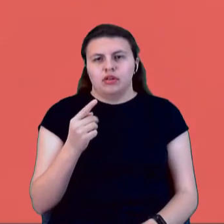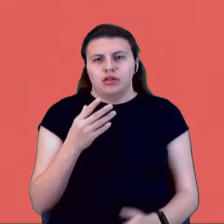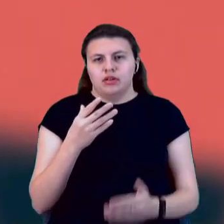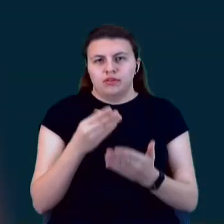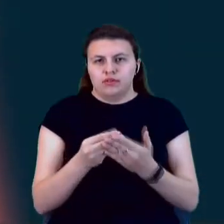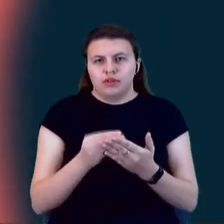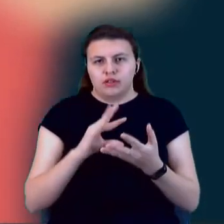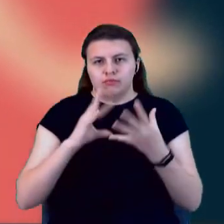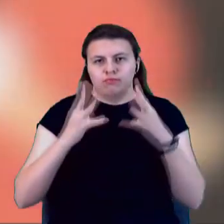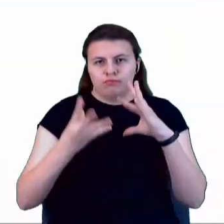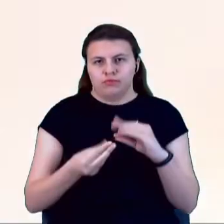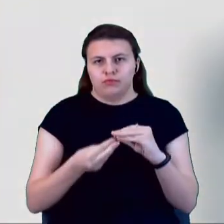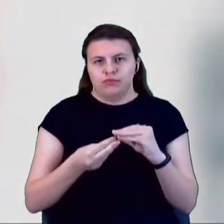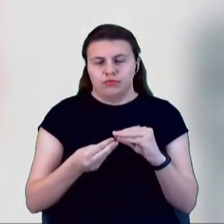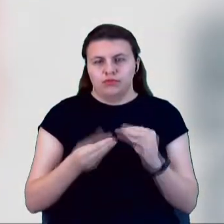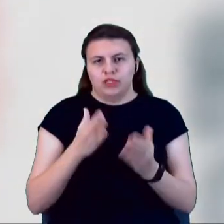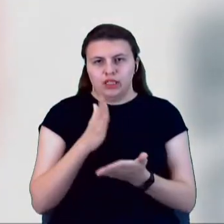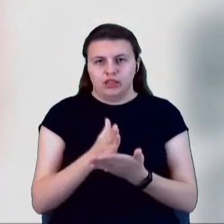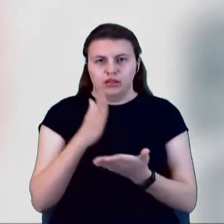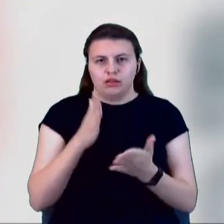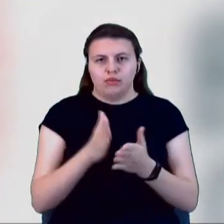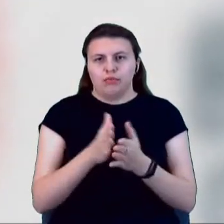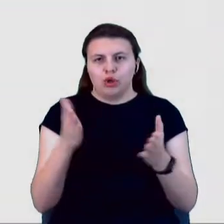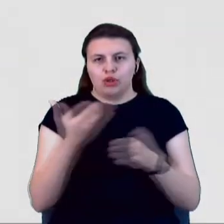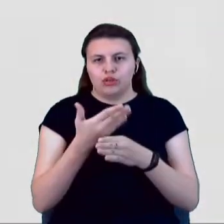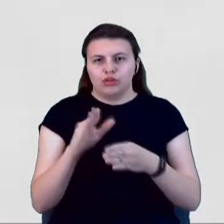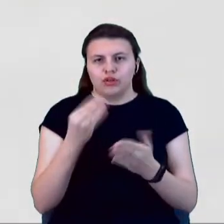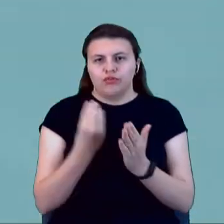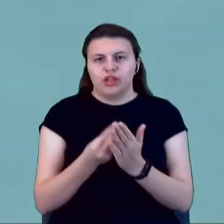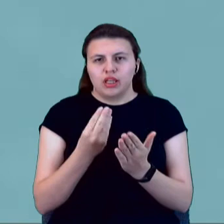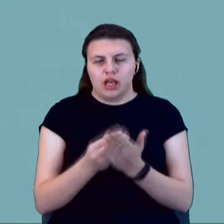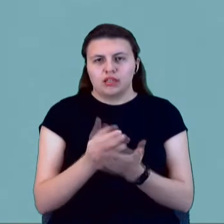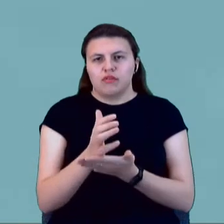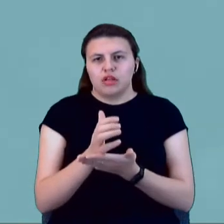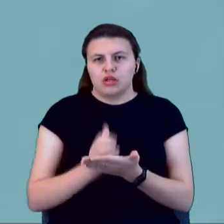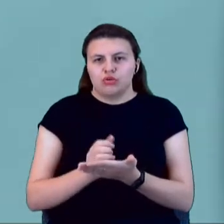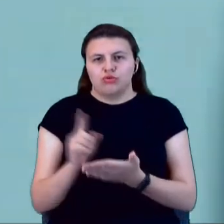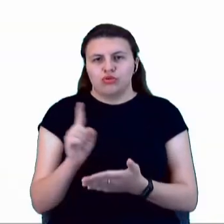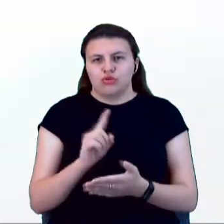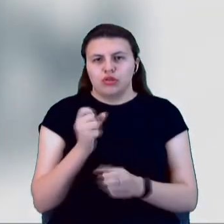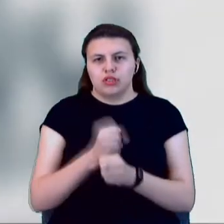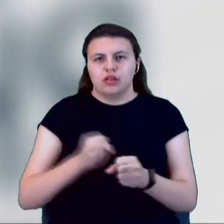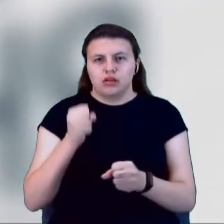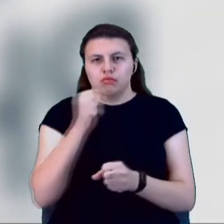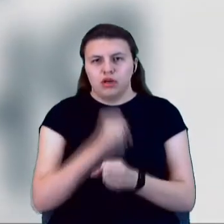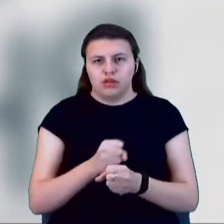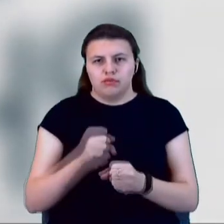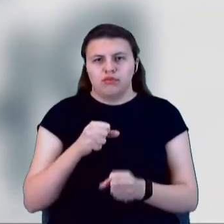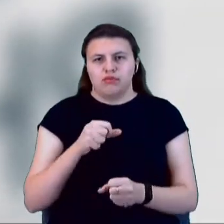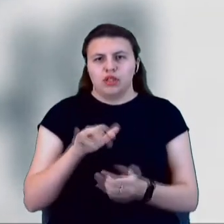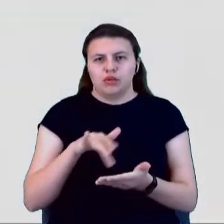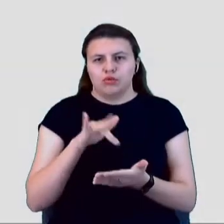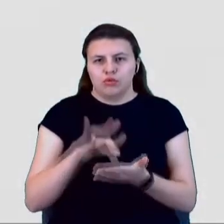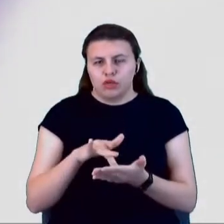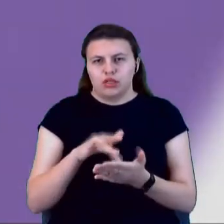плоды. Большая часть финансовых ресурсов, которые зарабатывает город, которые зарабатывают его жители,